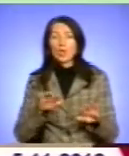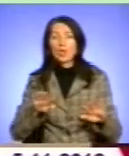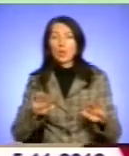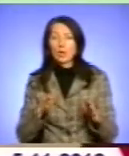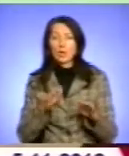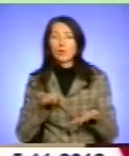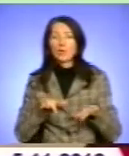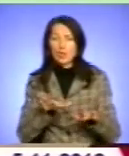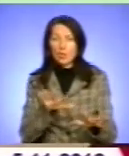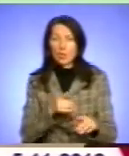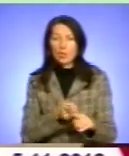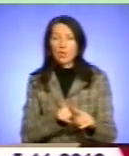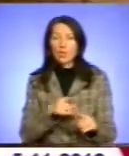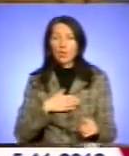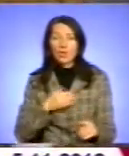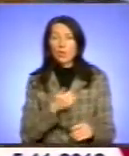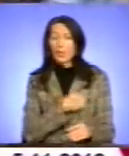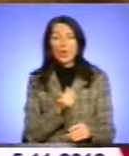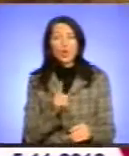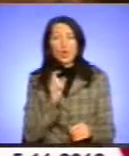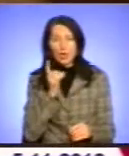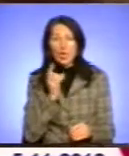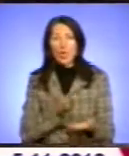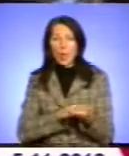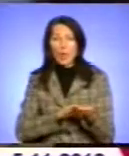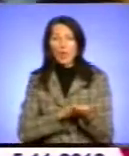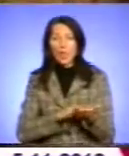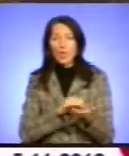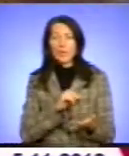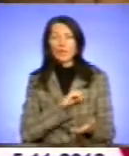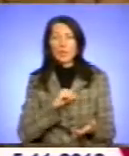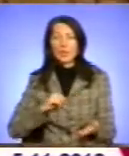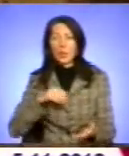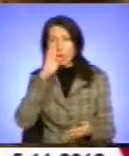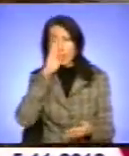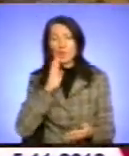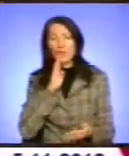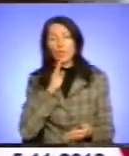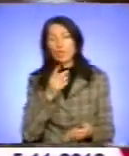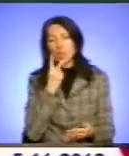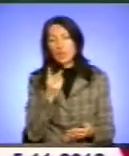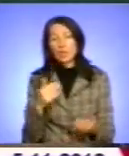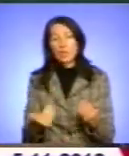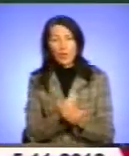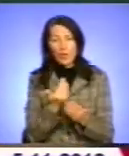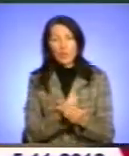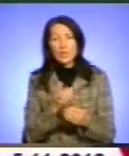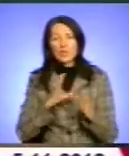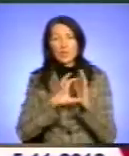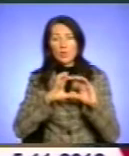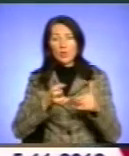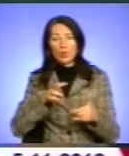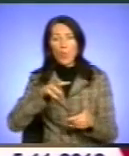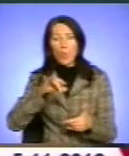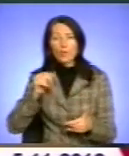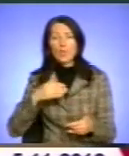а також і інші діти повторяли це. Самі ж хлопчики і дівчатка залюбки дивляться новинки зі світу мультфільмів. Я люблю Машу